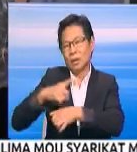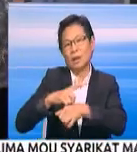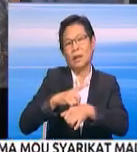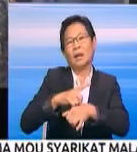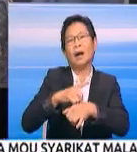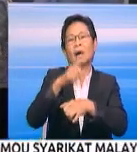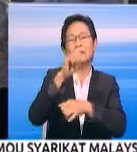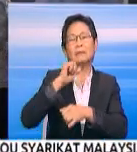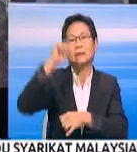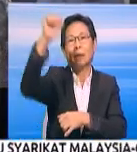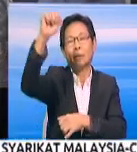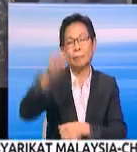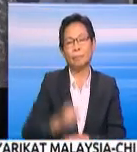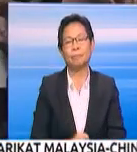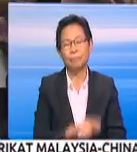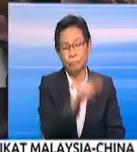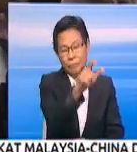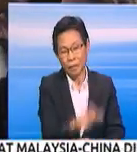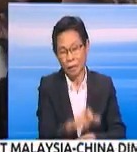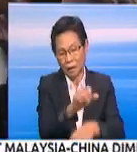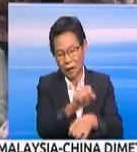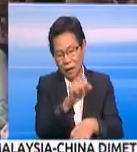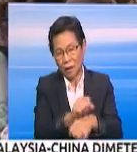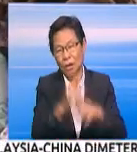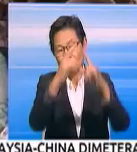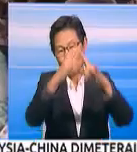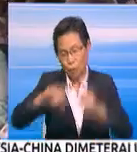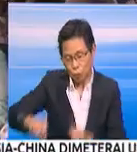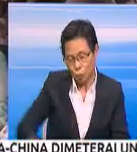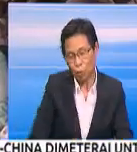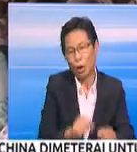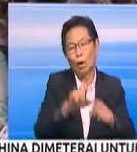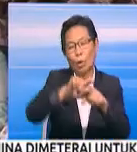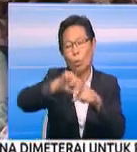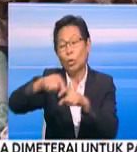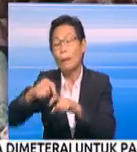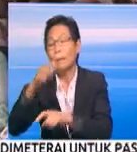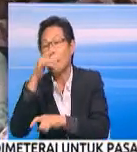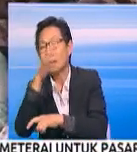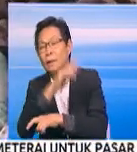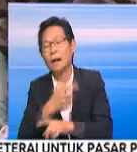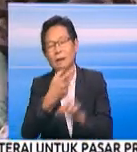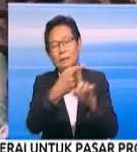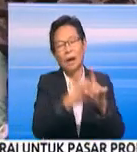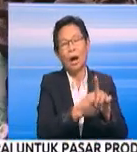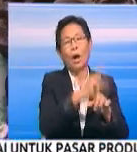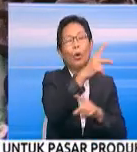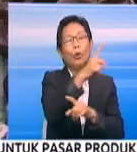Lawi, Sabah. Allahyarham yang bertugas di Kem Sungai Udang Melaka dan berasal dari